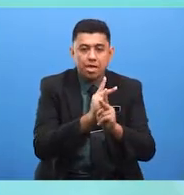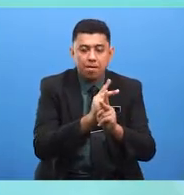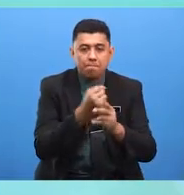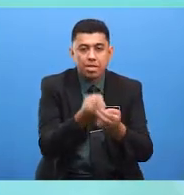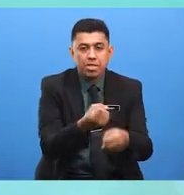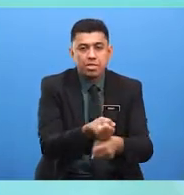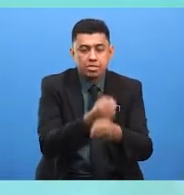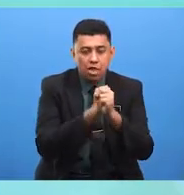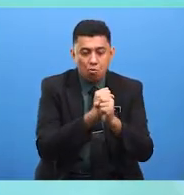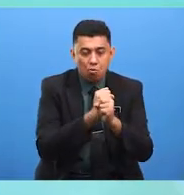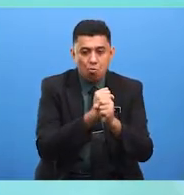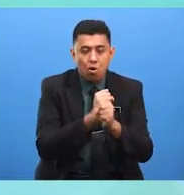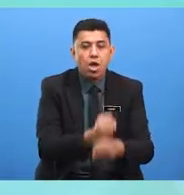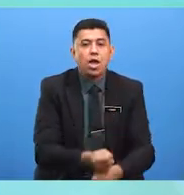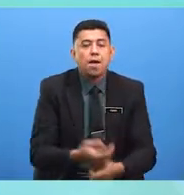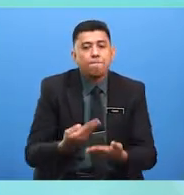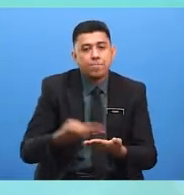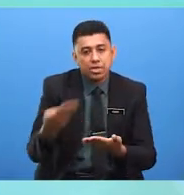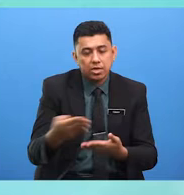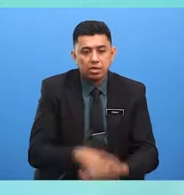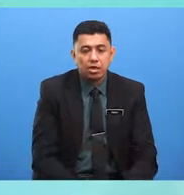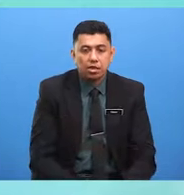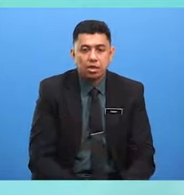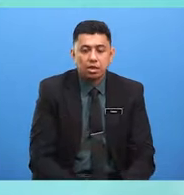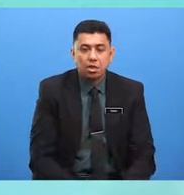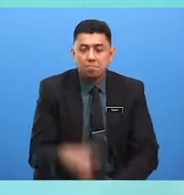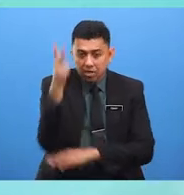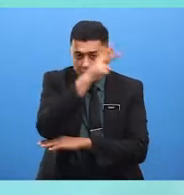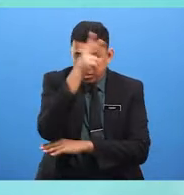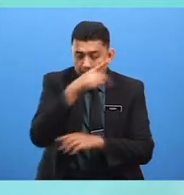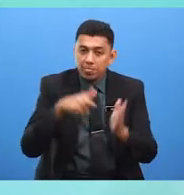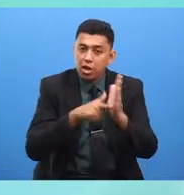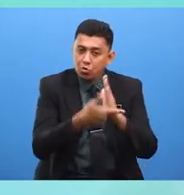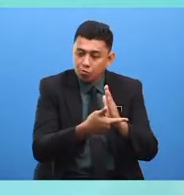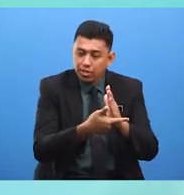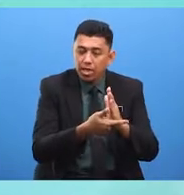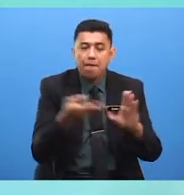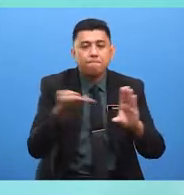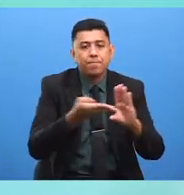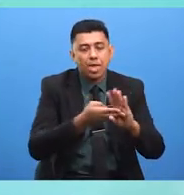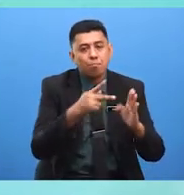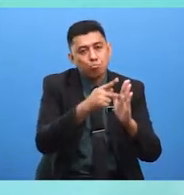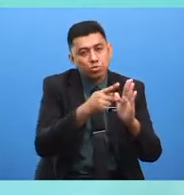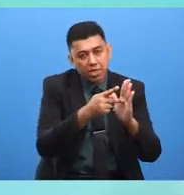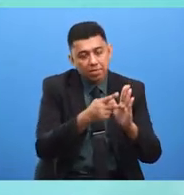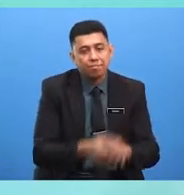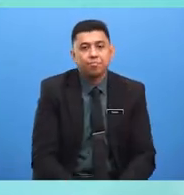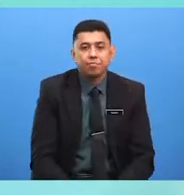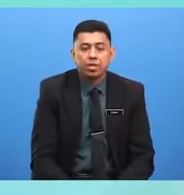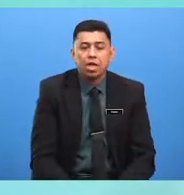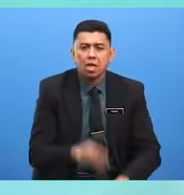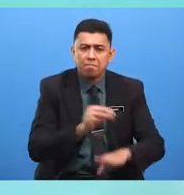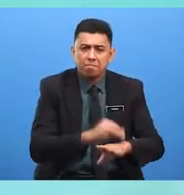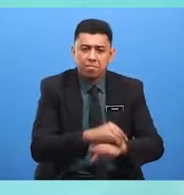syarat sewa beli ini ditentukan oleh pihak kerajaan melalui bank pusat semasa berlakunya